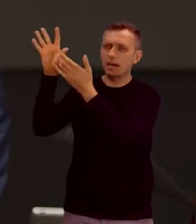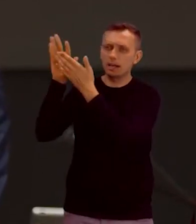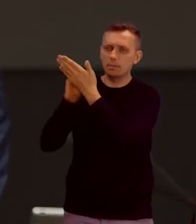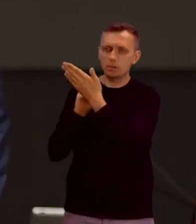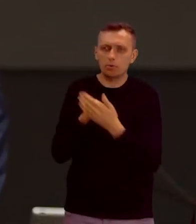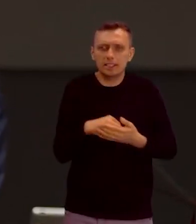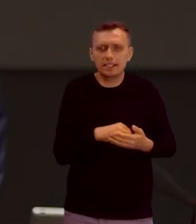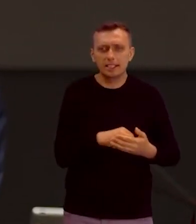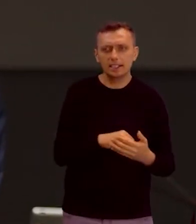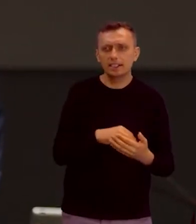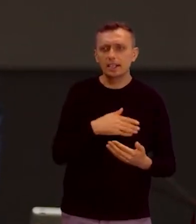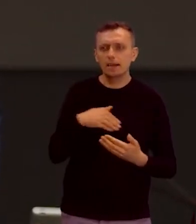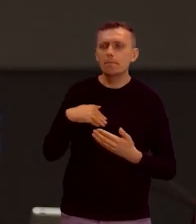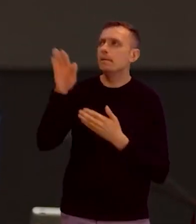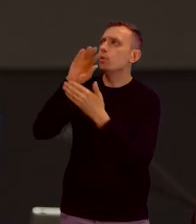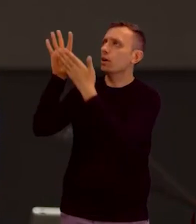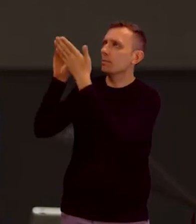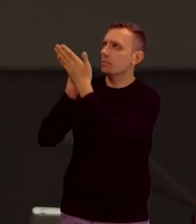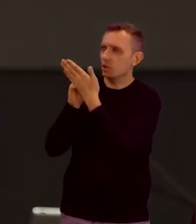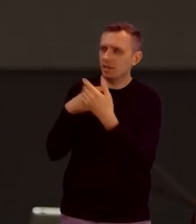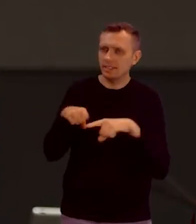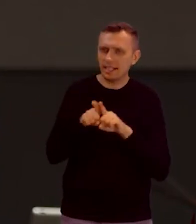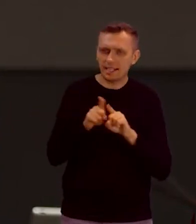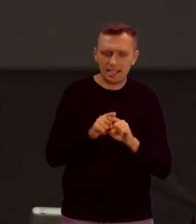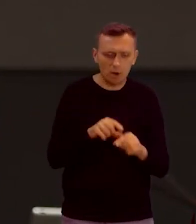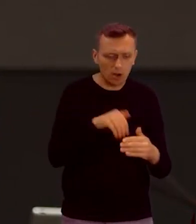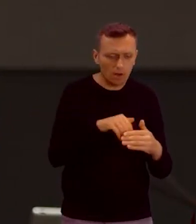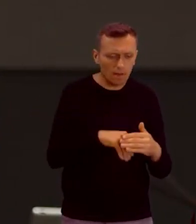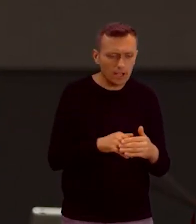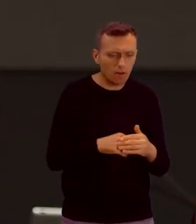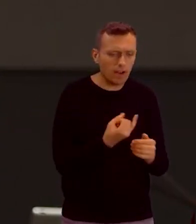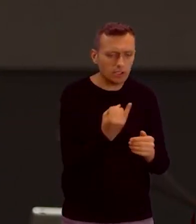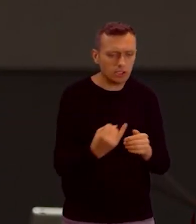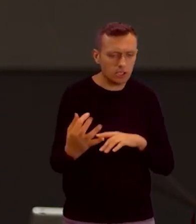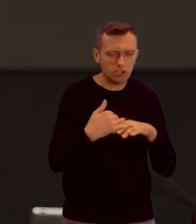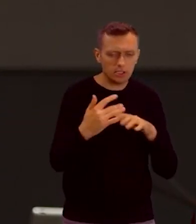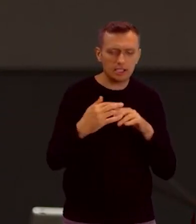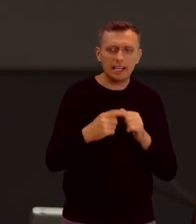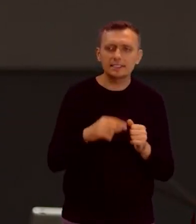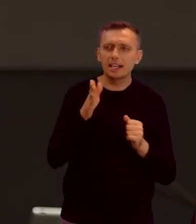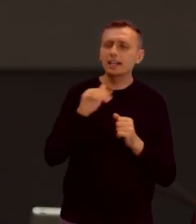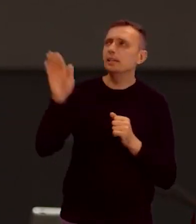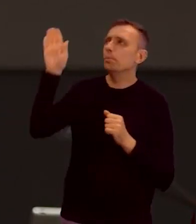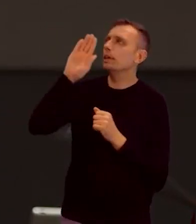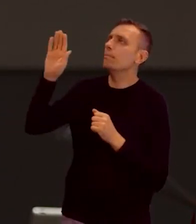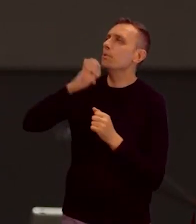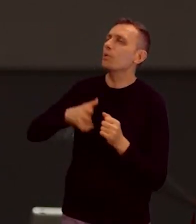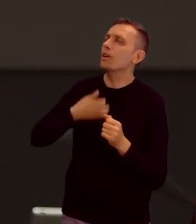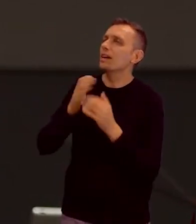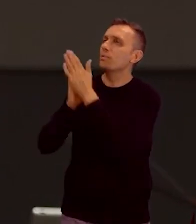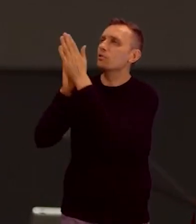tego chwałę. Nasze dzieci, spełnione życie, a my radość, że